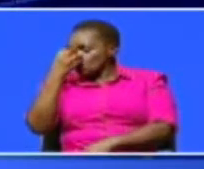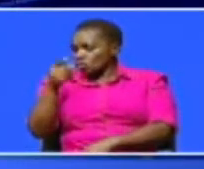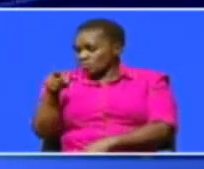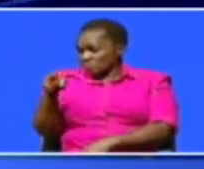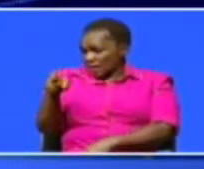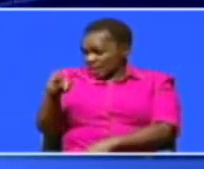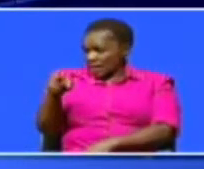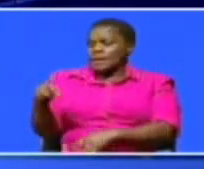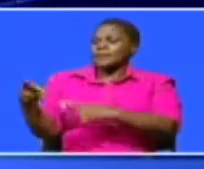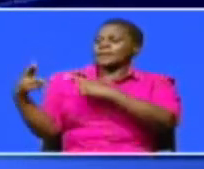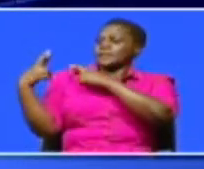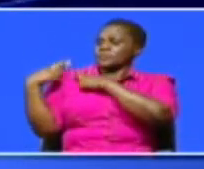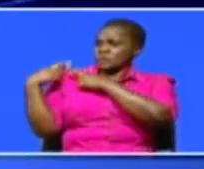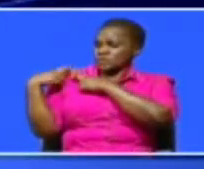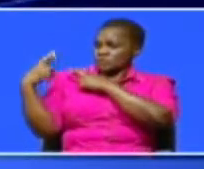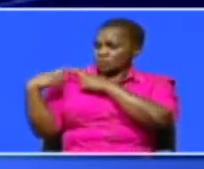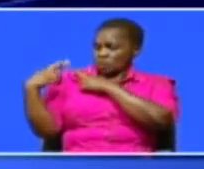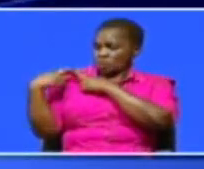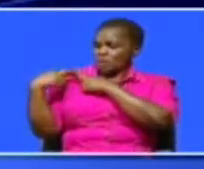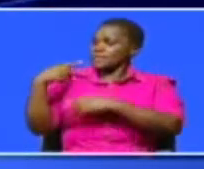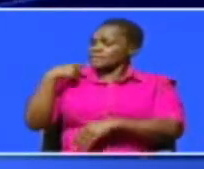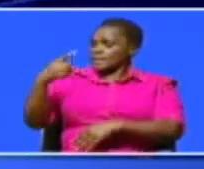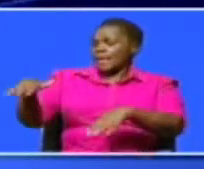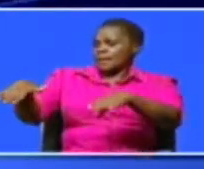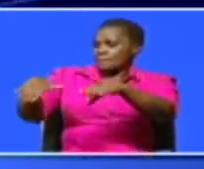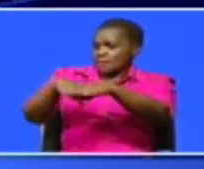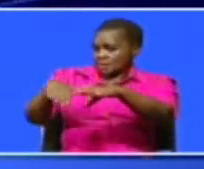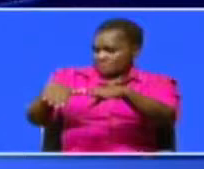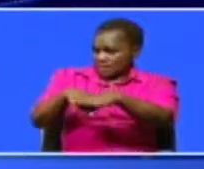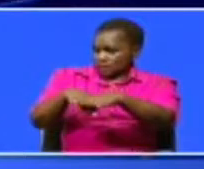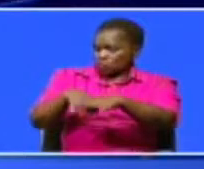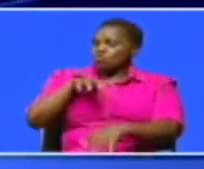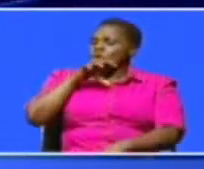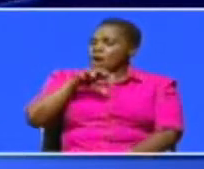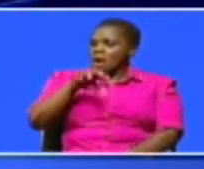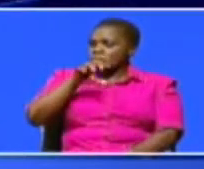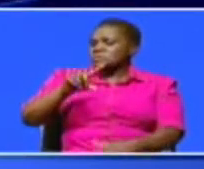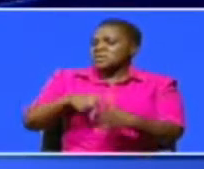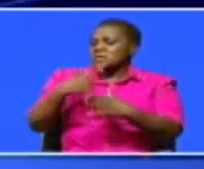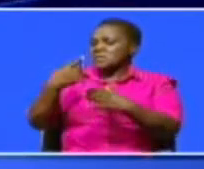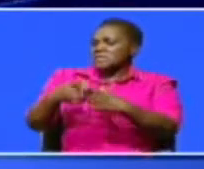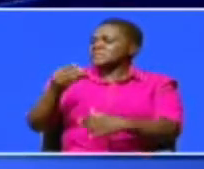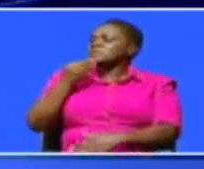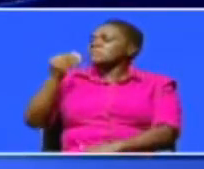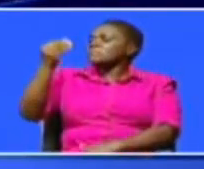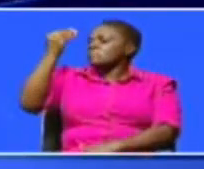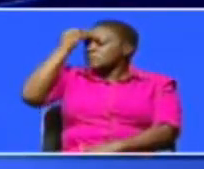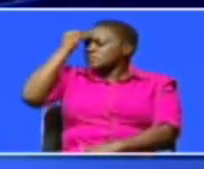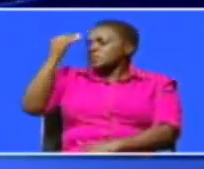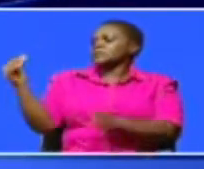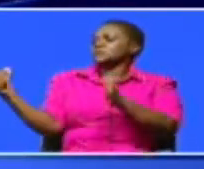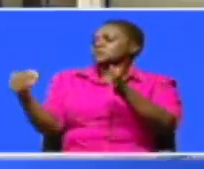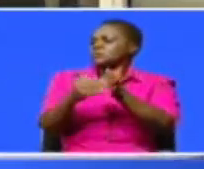wanadai ndiye anayetoa mwongozo kwa wafuasi wake kueneza matusi na kisha anadai kuwakanya.